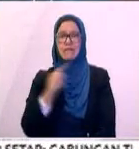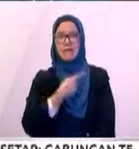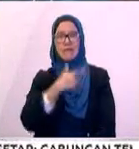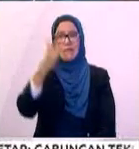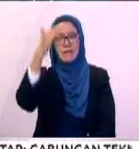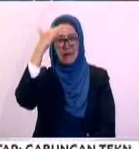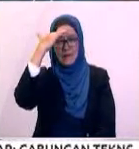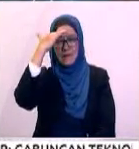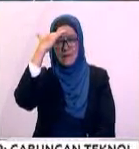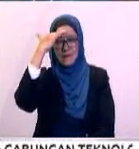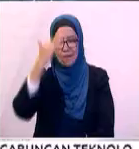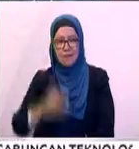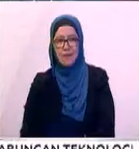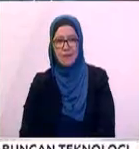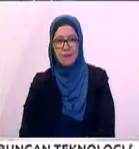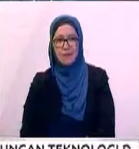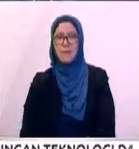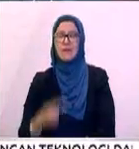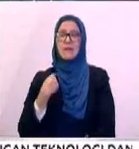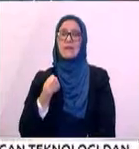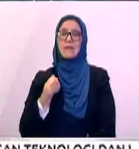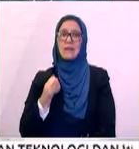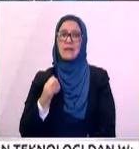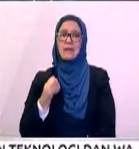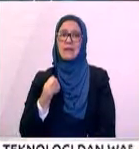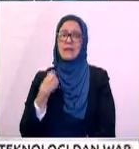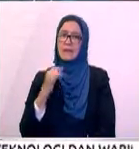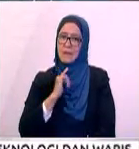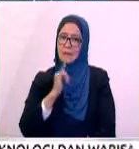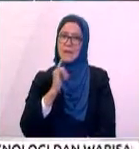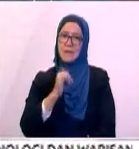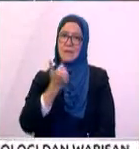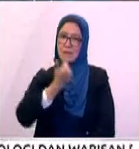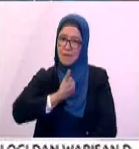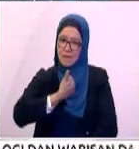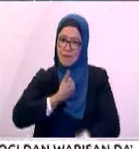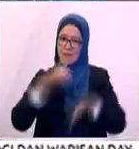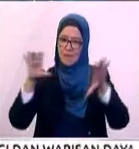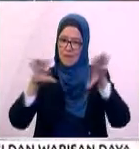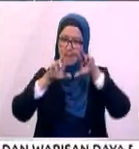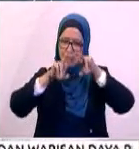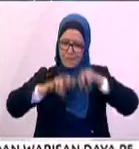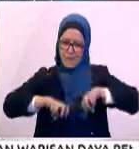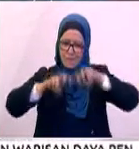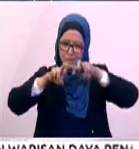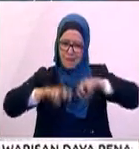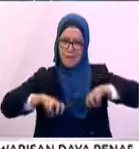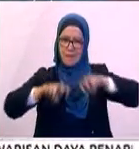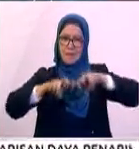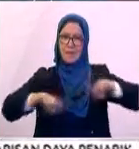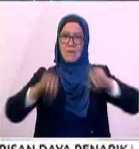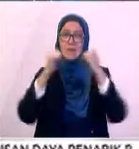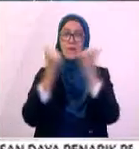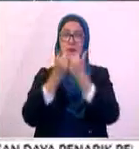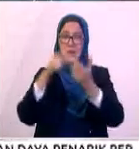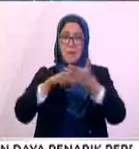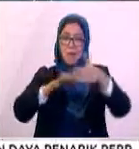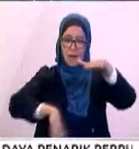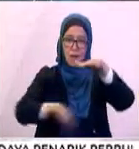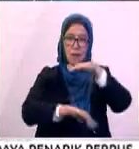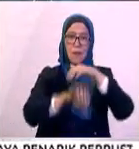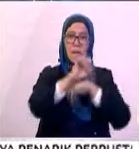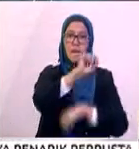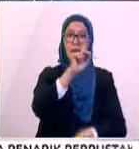kita maklum. Dan kita sendiri pun memang buat kajian-kajian bersama dengan agensi ini. Ada jawatan kuasa di peringkat SKMM dan